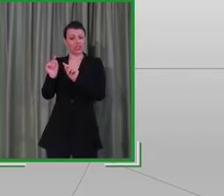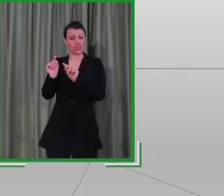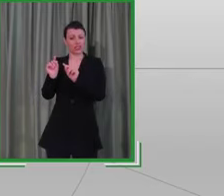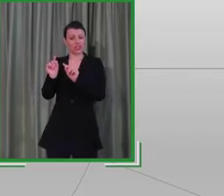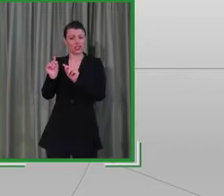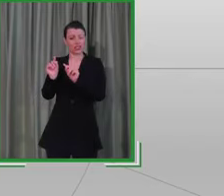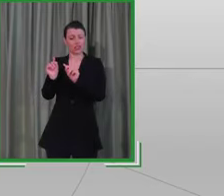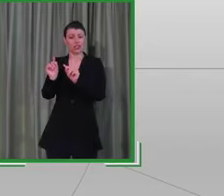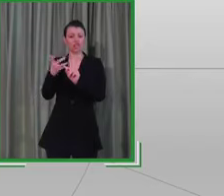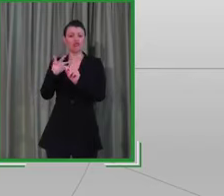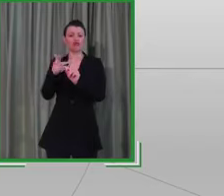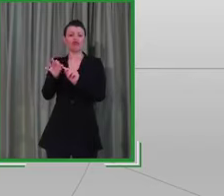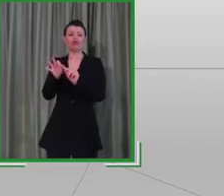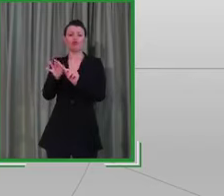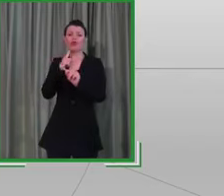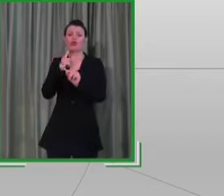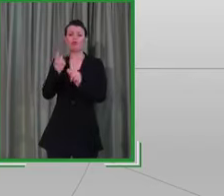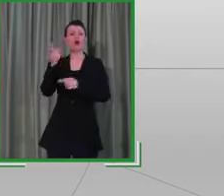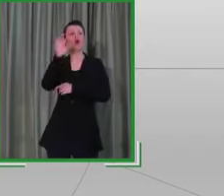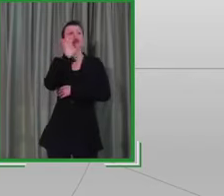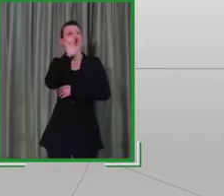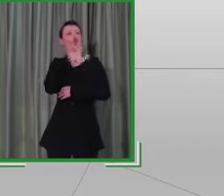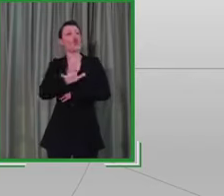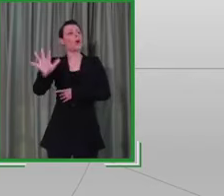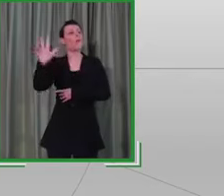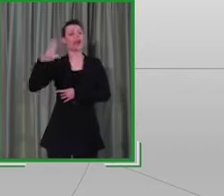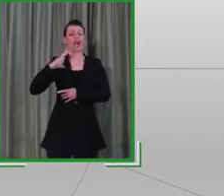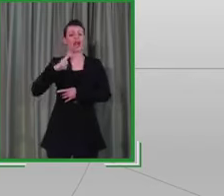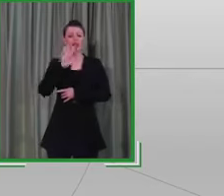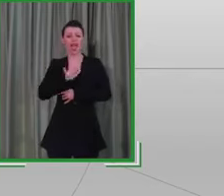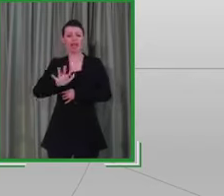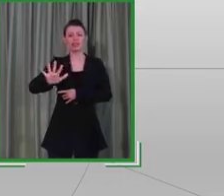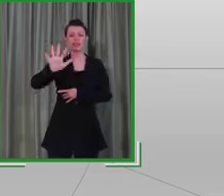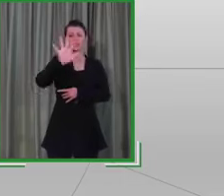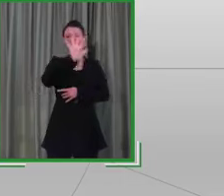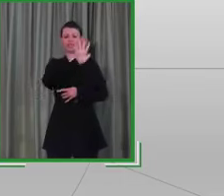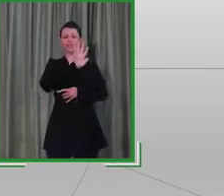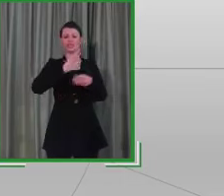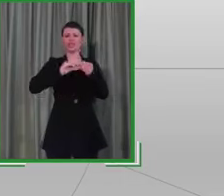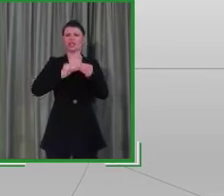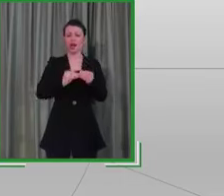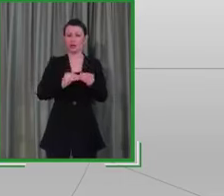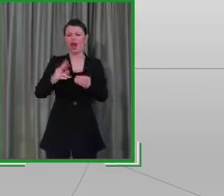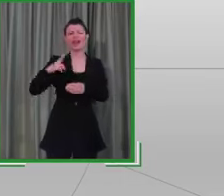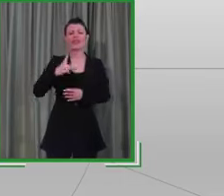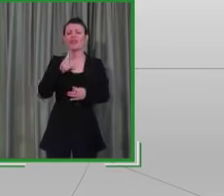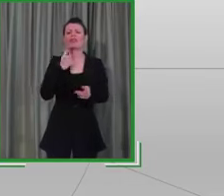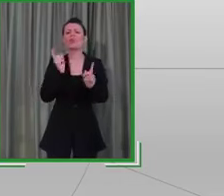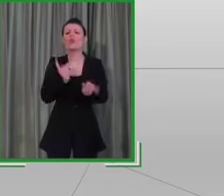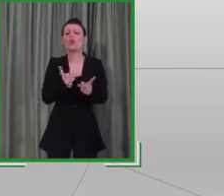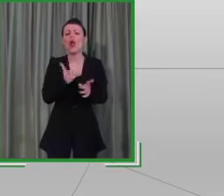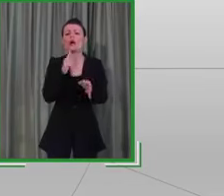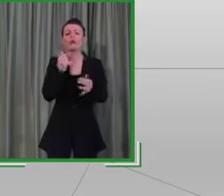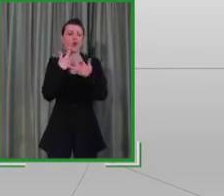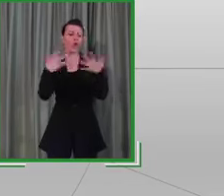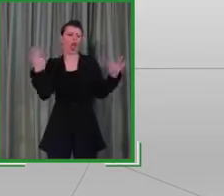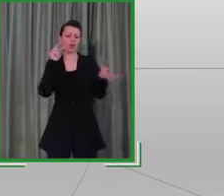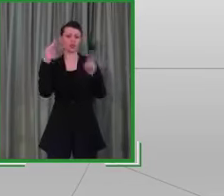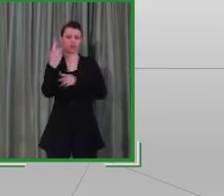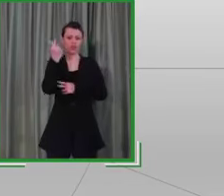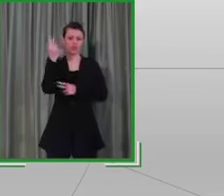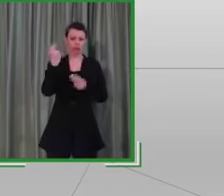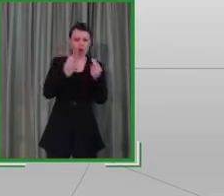ciò che è la ricchezza della regione lombardia ovvero la sua grandezza dal punto di vista economico e